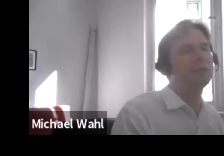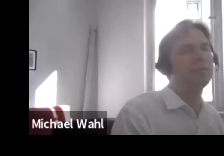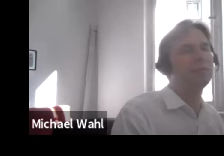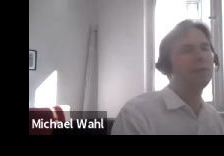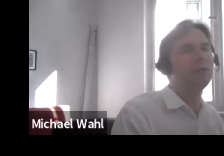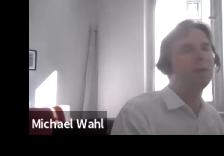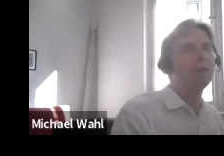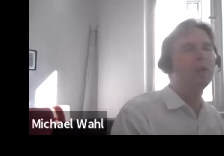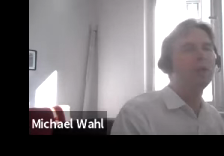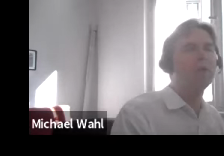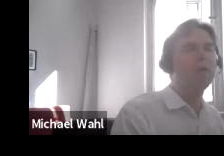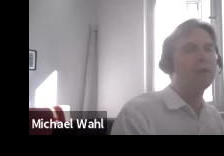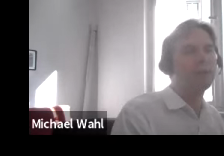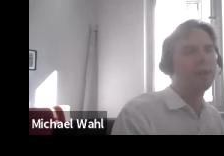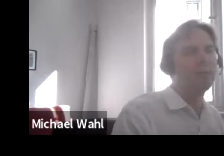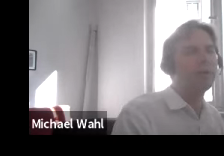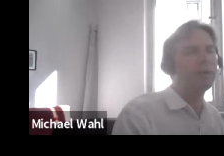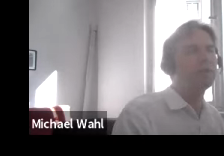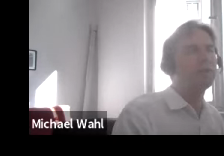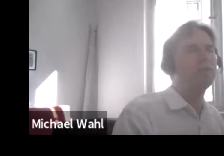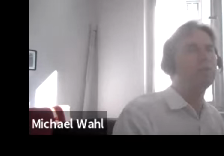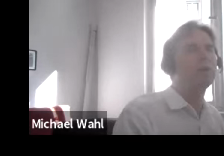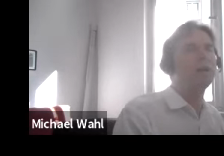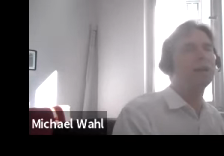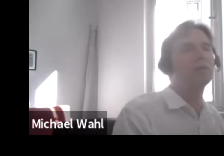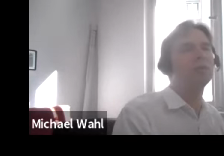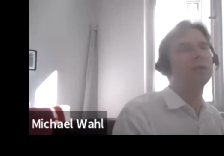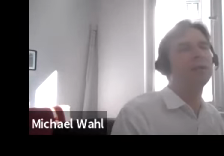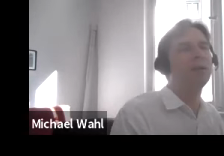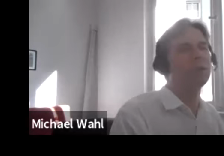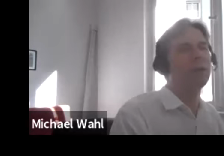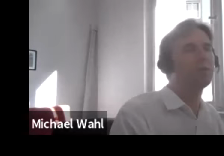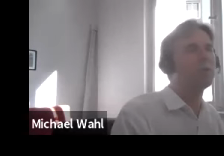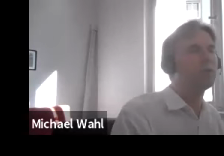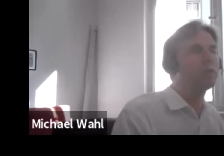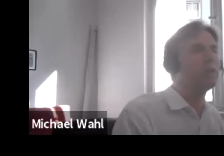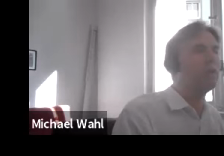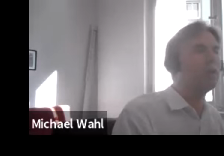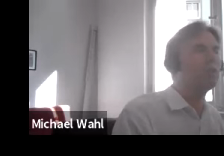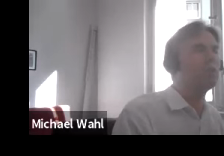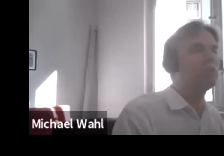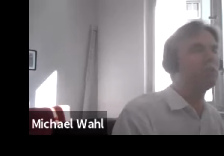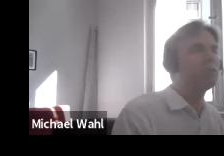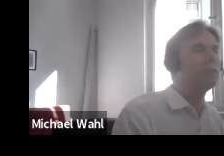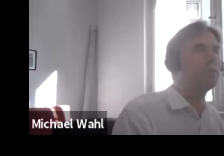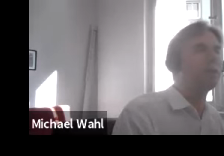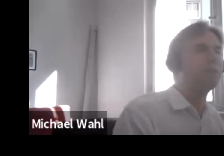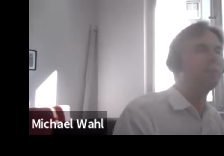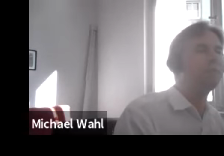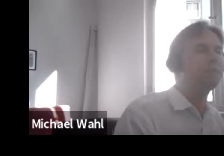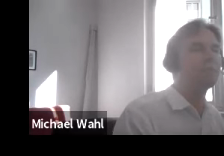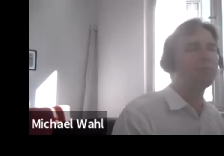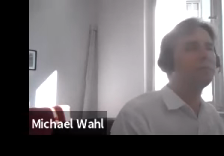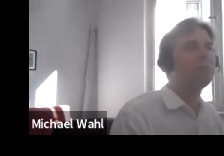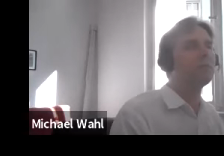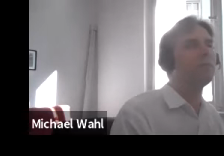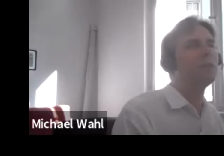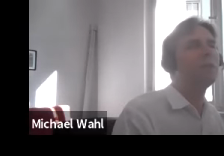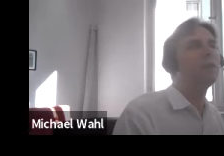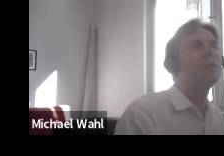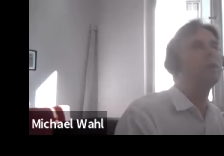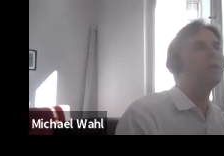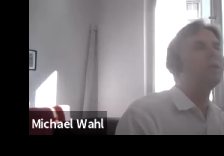die dieses Feld digitale Barrierefreiheit für alle Akteure, egal ob staatlich oder wirtschaftlich, in Zukunft noch wichtiger machen.